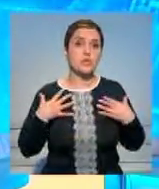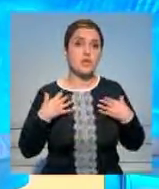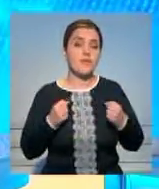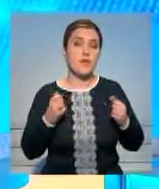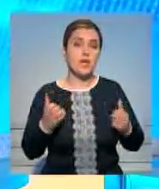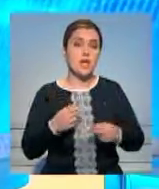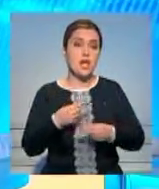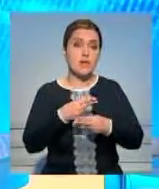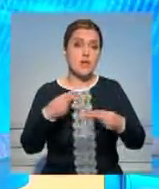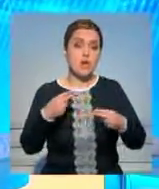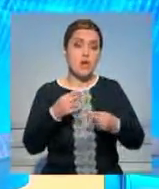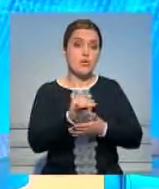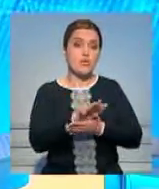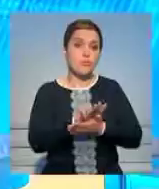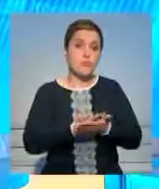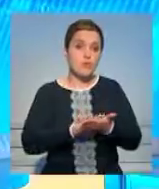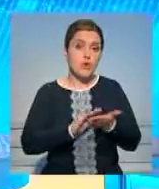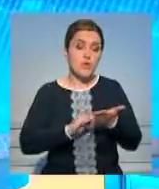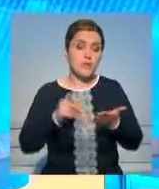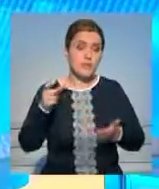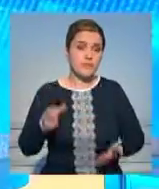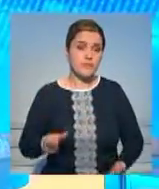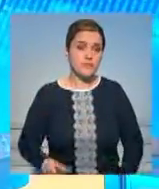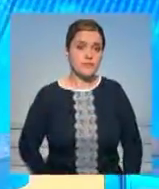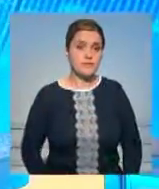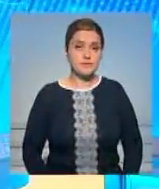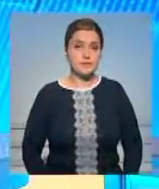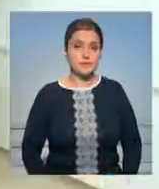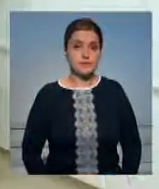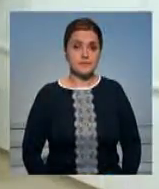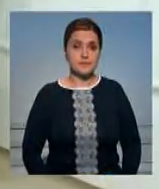министру здравоохранения. Тему продолжит моя коллега Райхан Тажибаева.